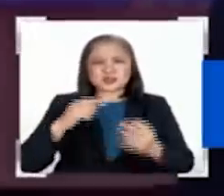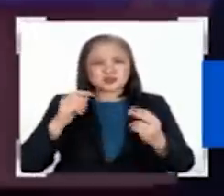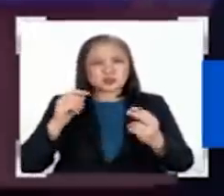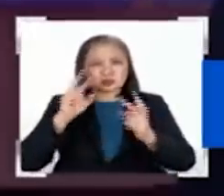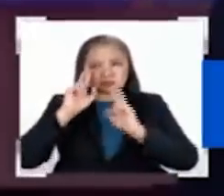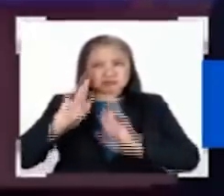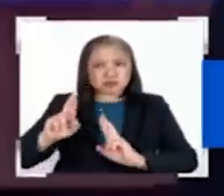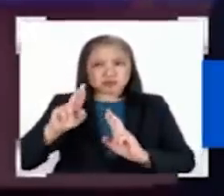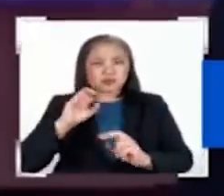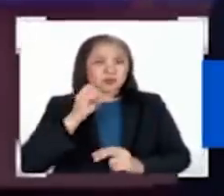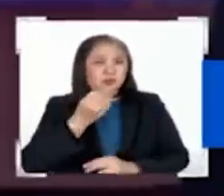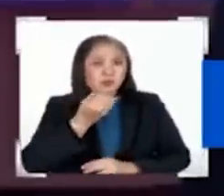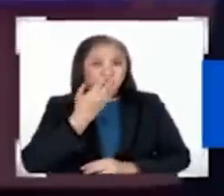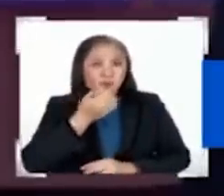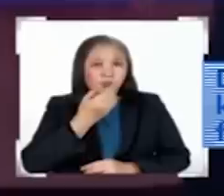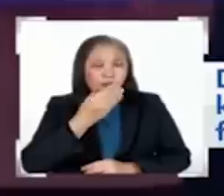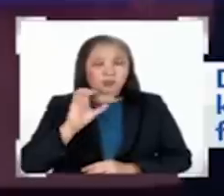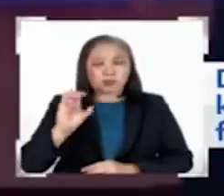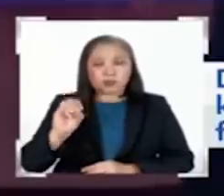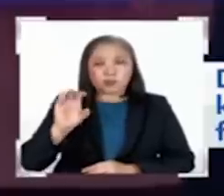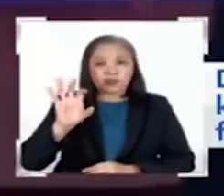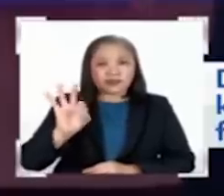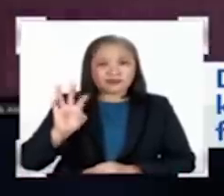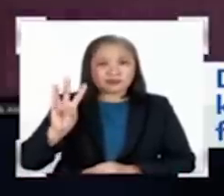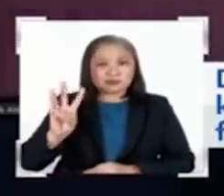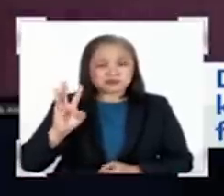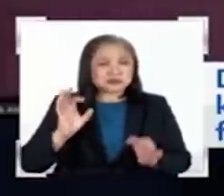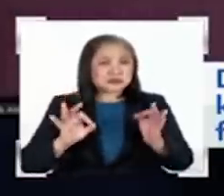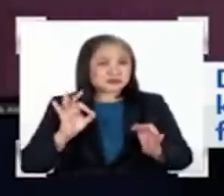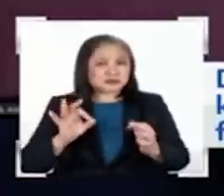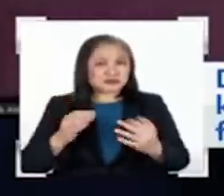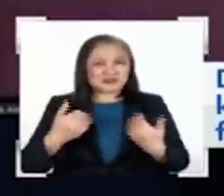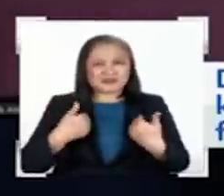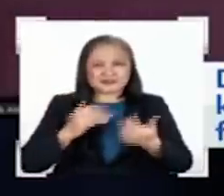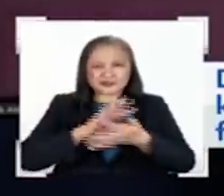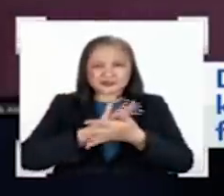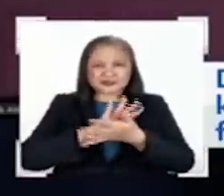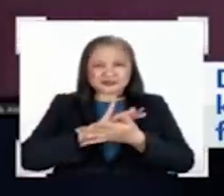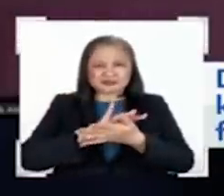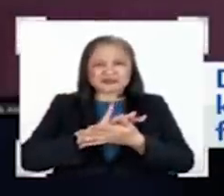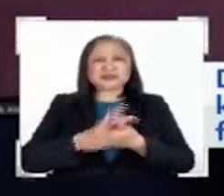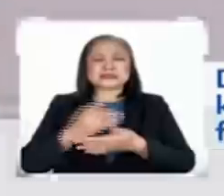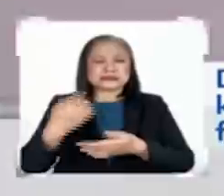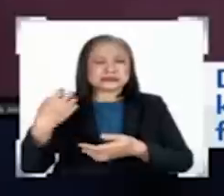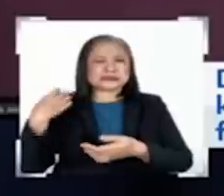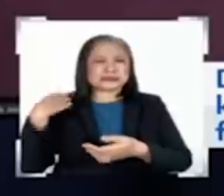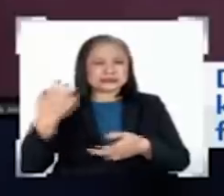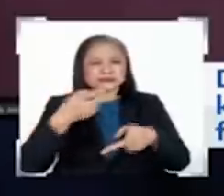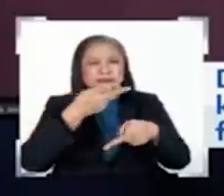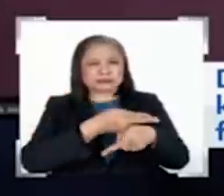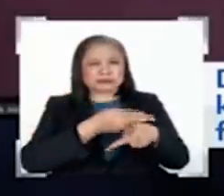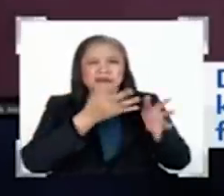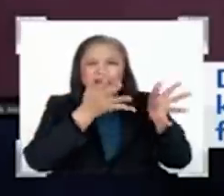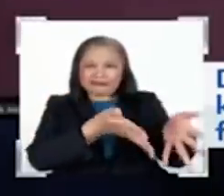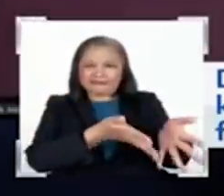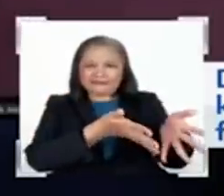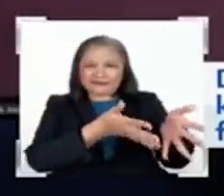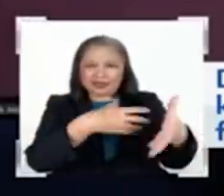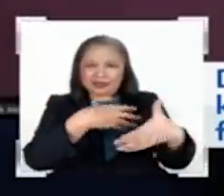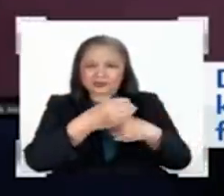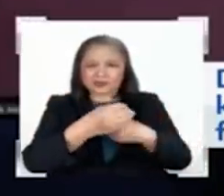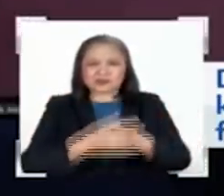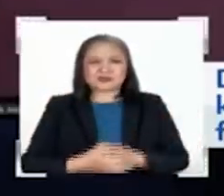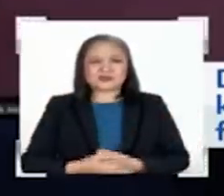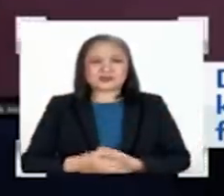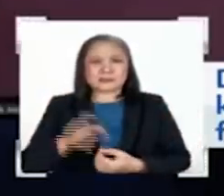OFW, pag naging positive sa COVID, pabayaan silang nasa labas lang. It should shape our